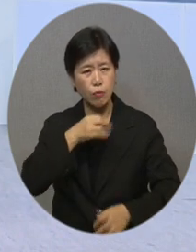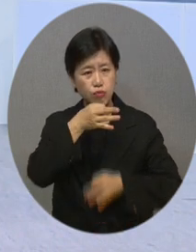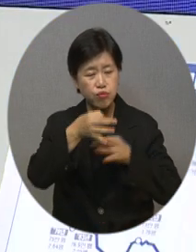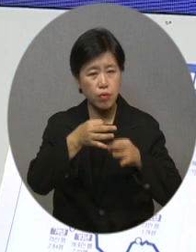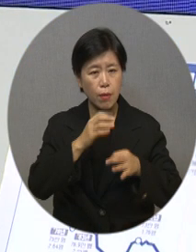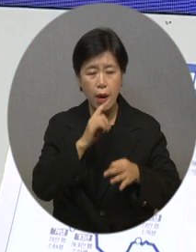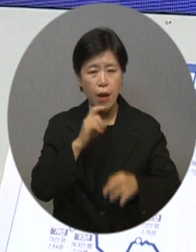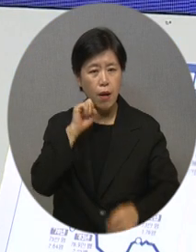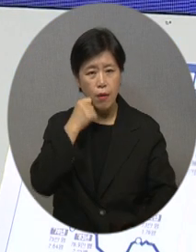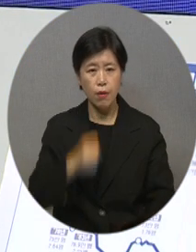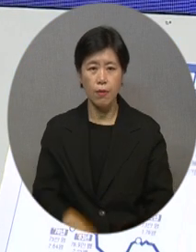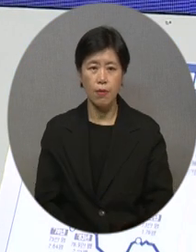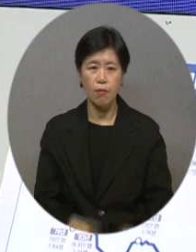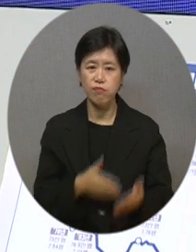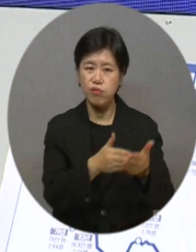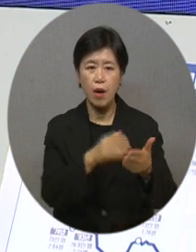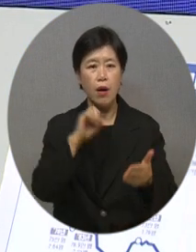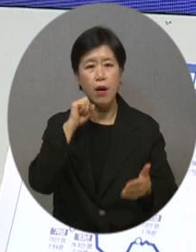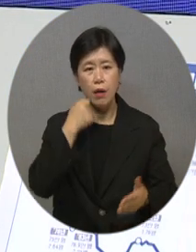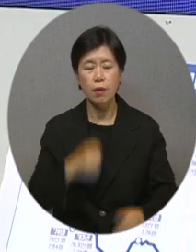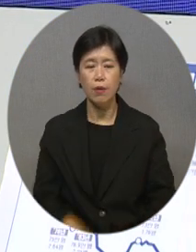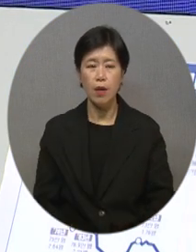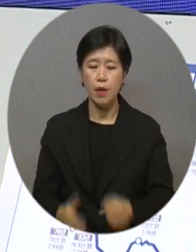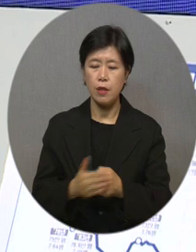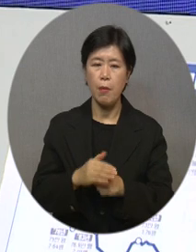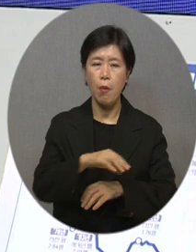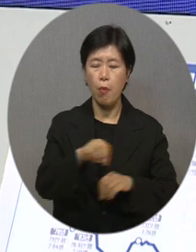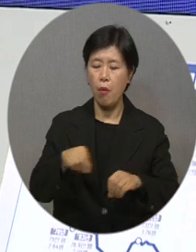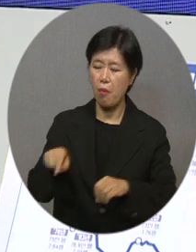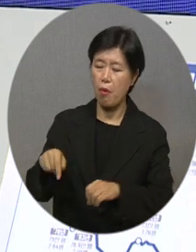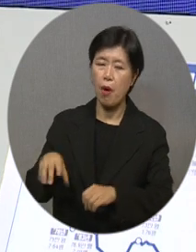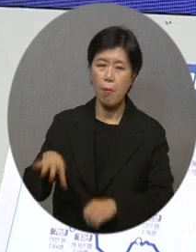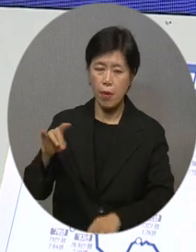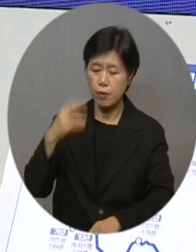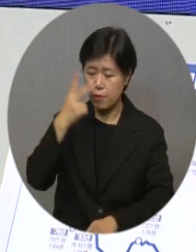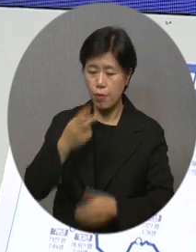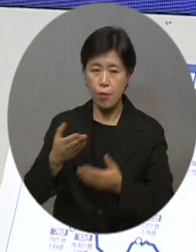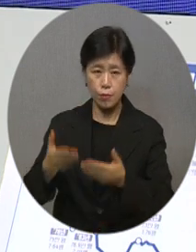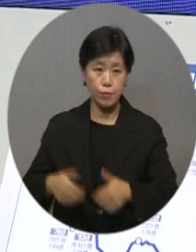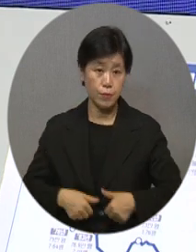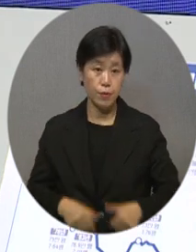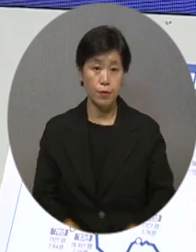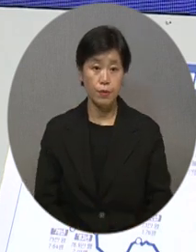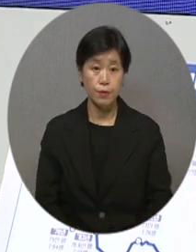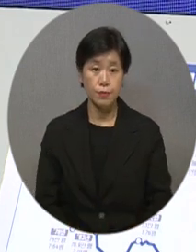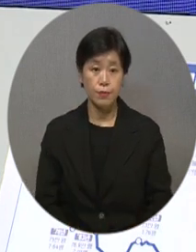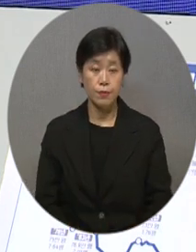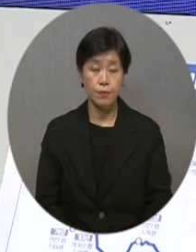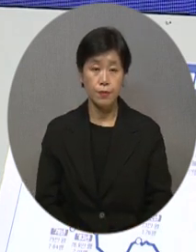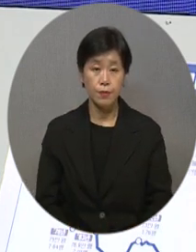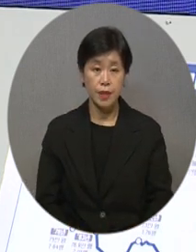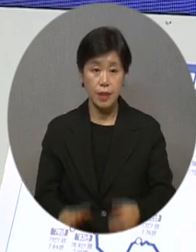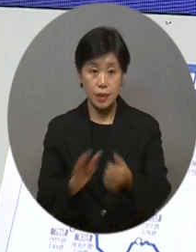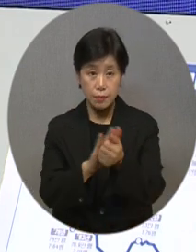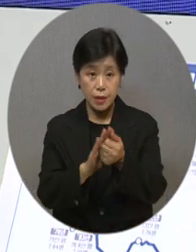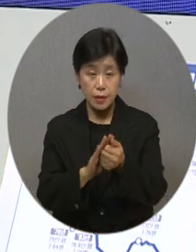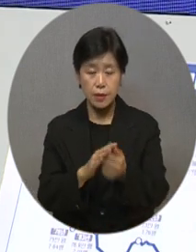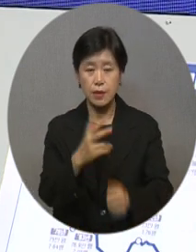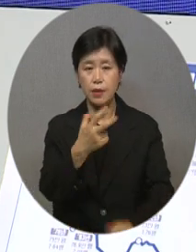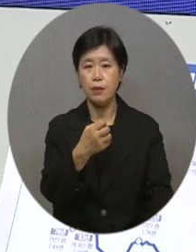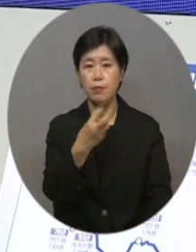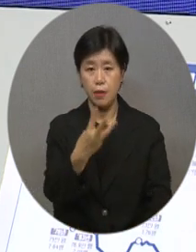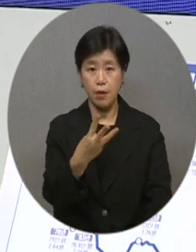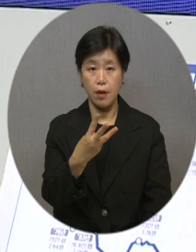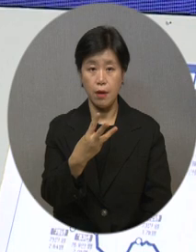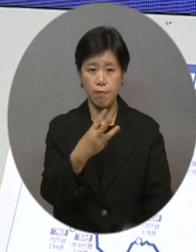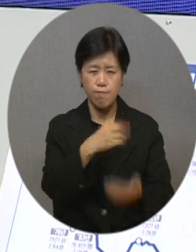된다는 말씀을 주셨고요. 또 그렇기 때문에 저희가 아까 말씀드린 중위소득이 지금 73개 사업에 영향을 미치고 있잖아요.